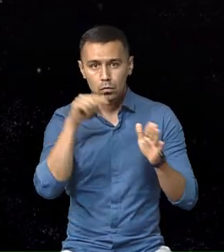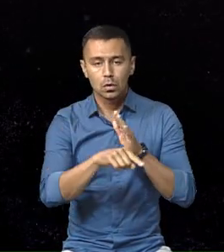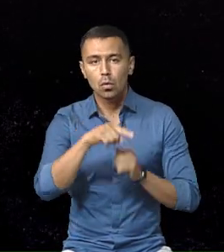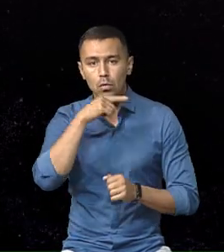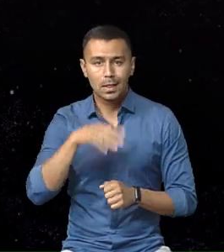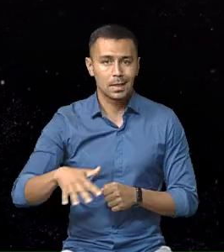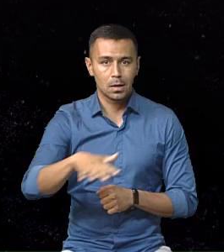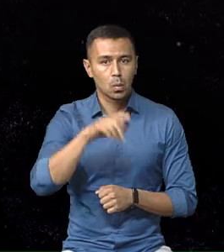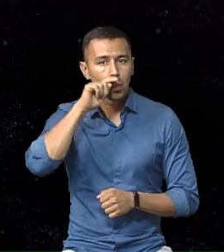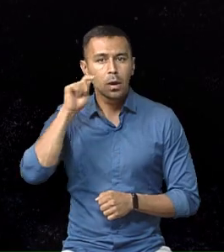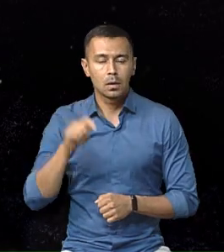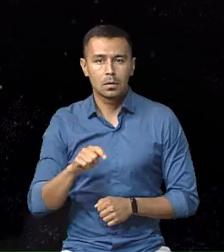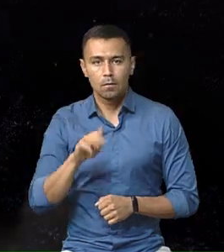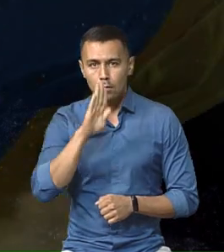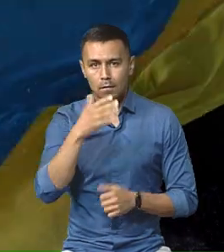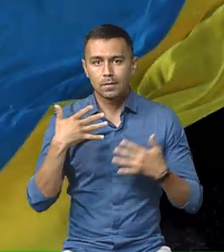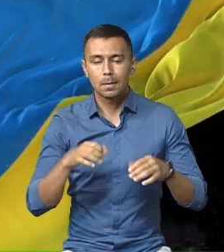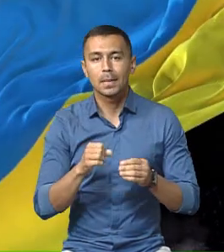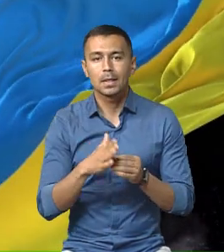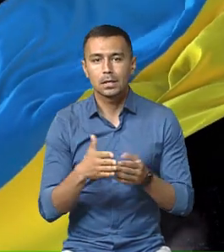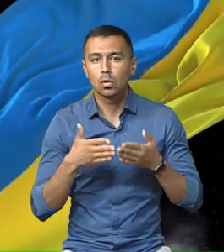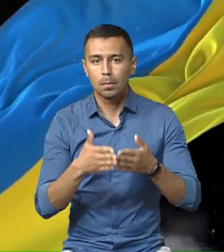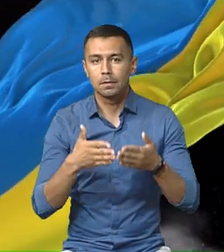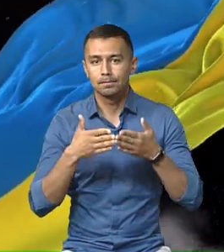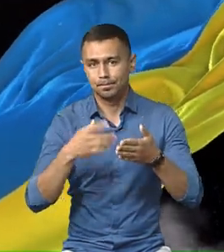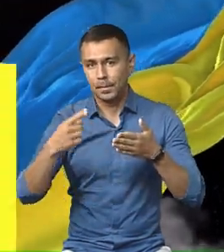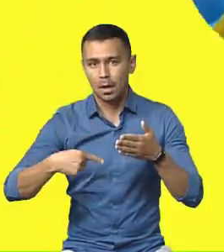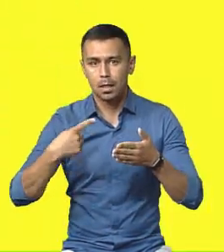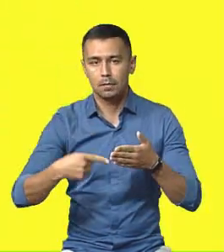Росії на територію України ворог втратив 15 кораблів та катерів.